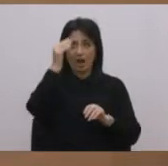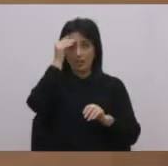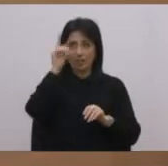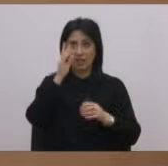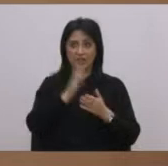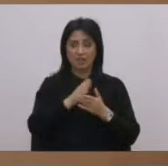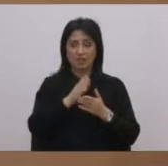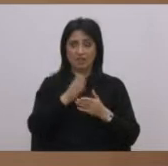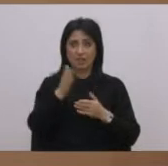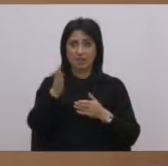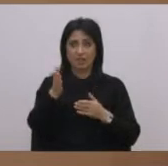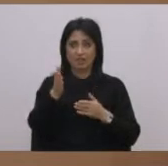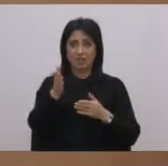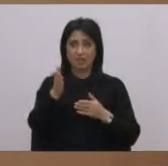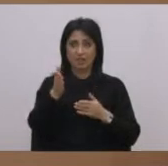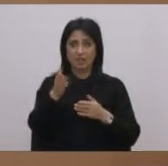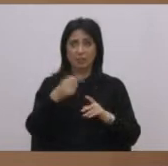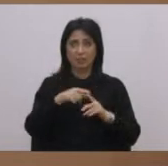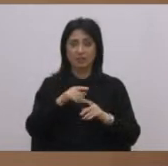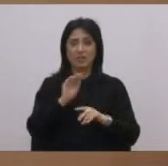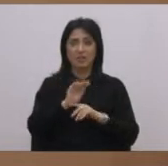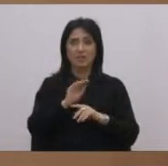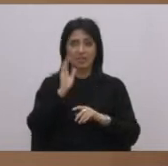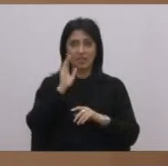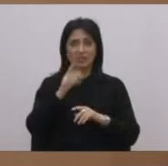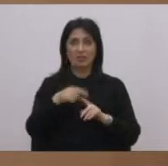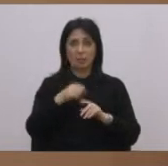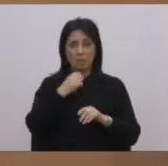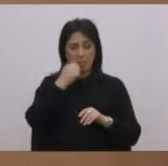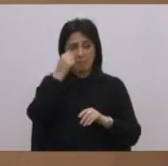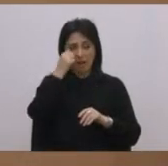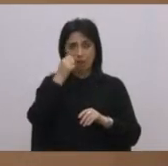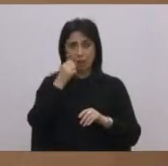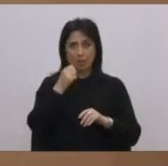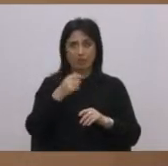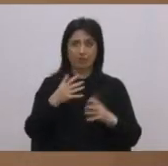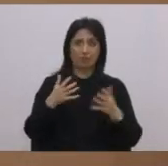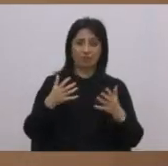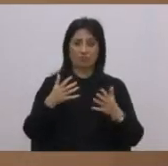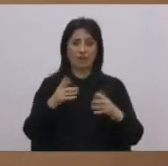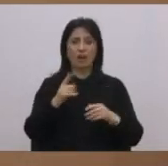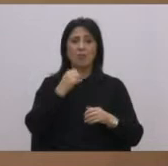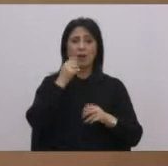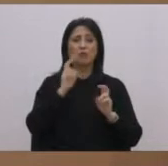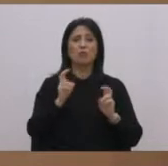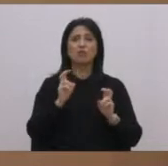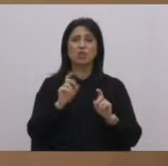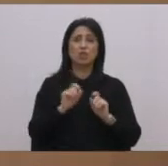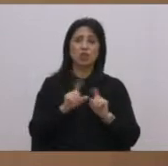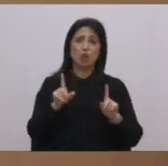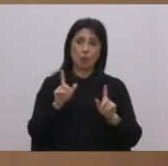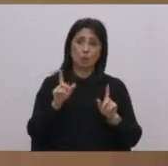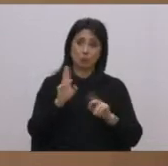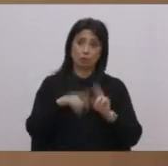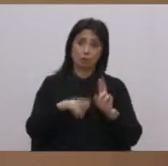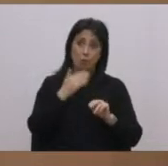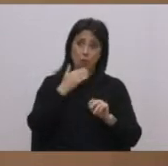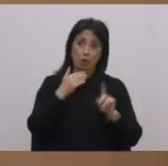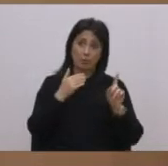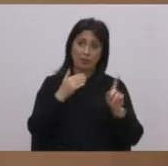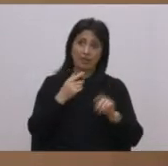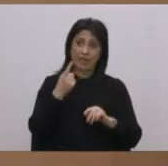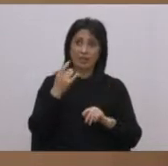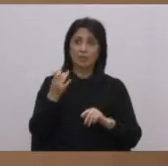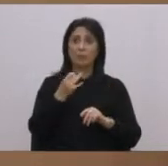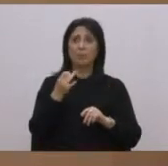racaris, ima zi critica asta. Eha, mandoba și rui grebia, rași grebia, mandoba, sa iscole bi ce ne vlobau, bolom tu pada. Erti